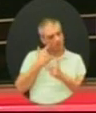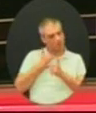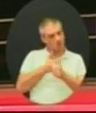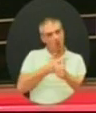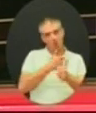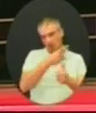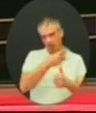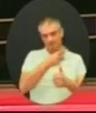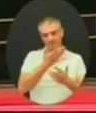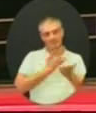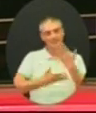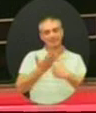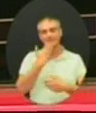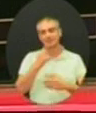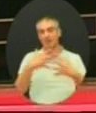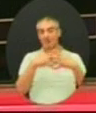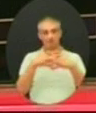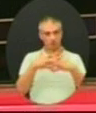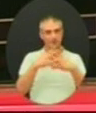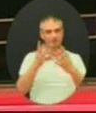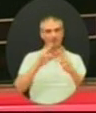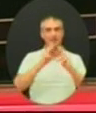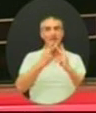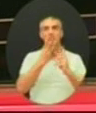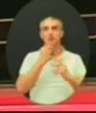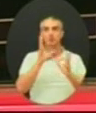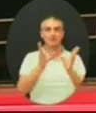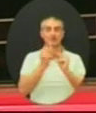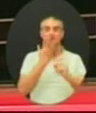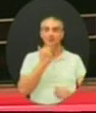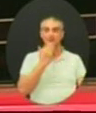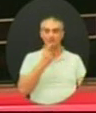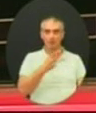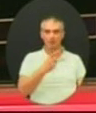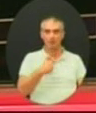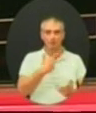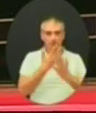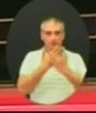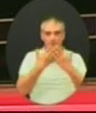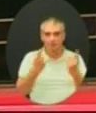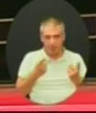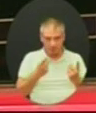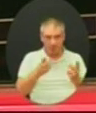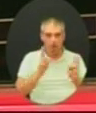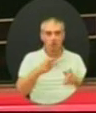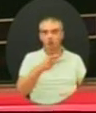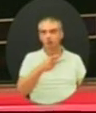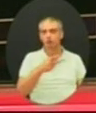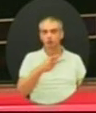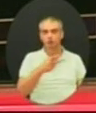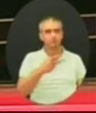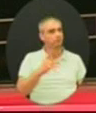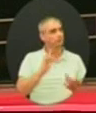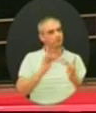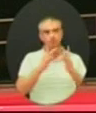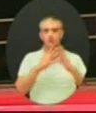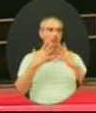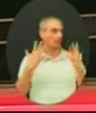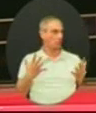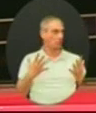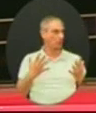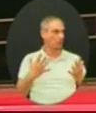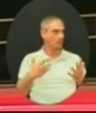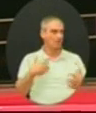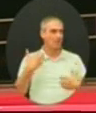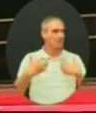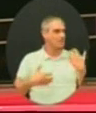של יחסי ישראל לארצות הברית והקהילה היהודית עם ישראל. מסתבר שיש שם קרע גדול.